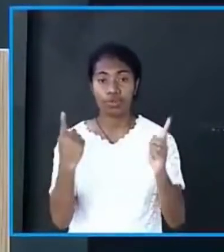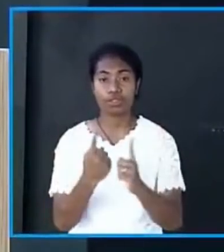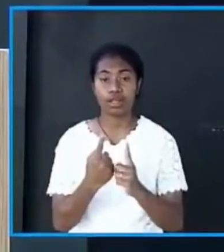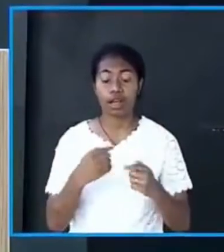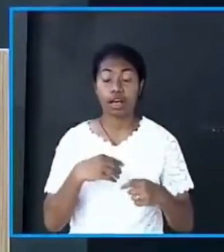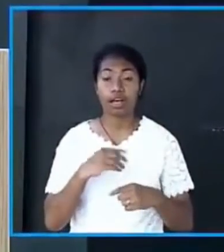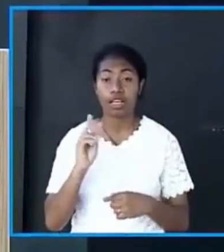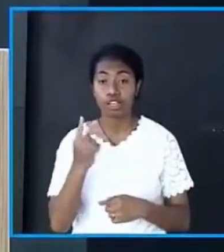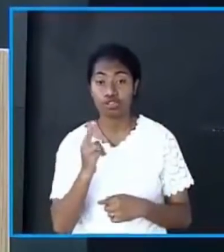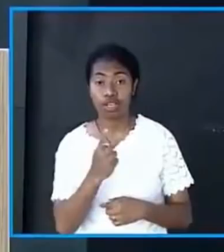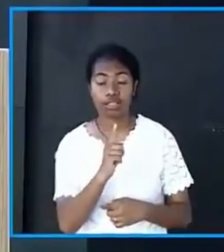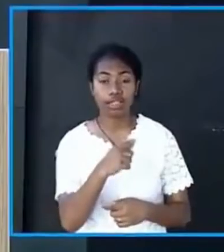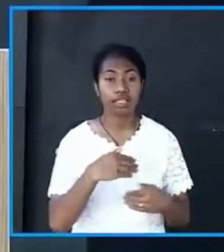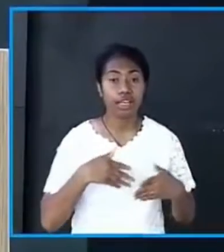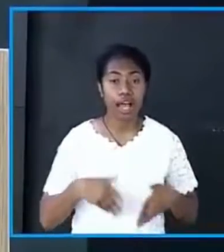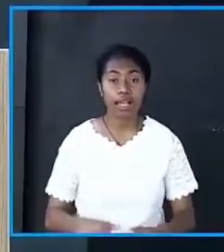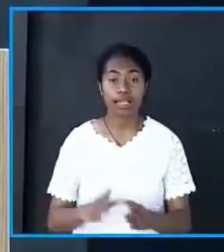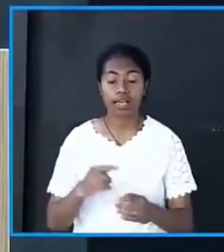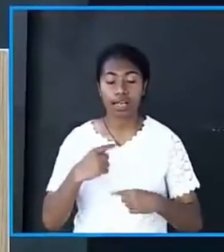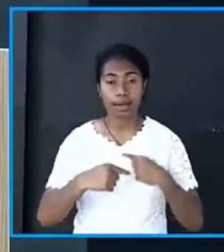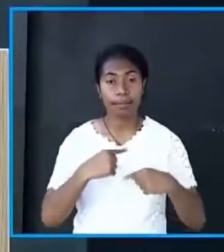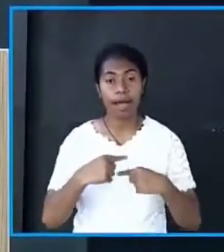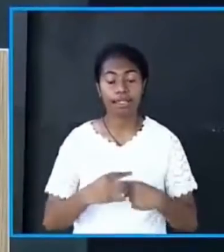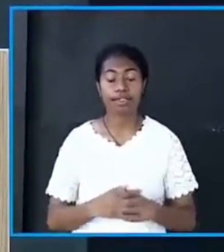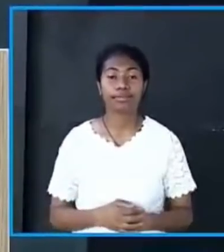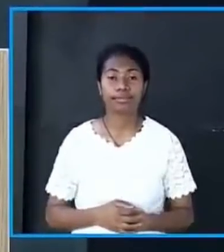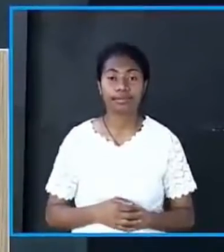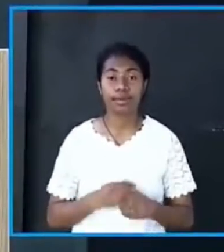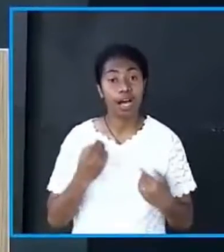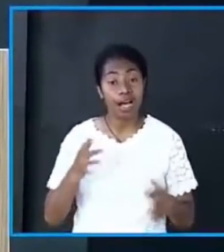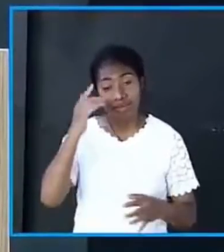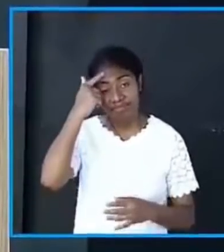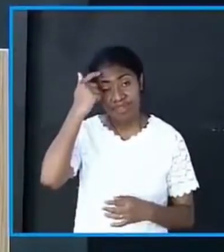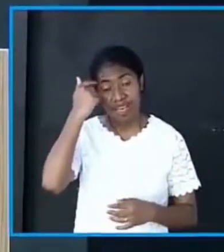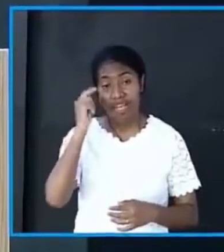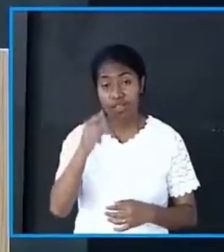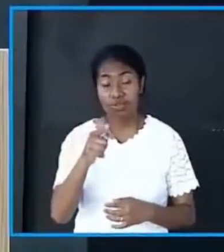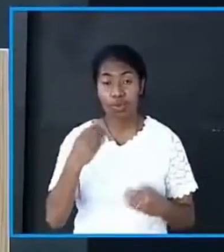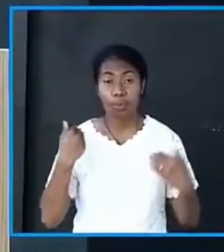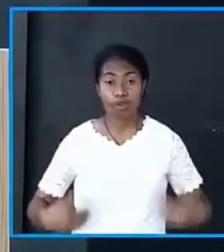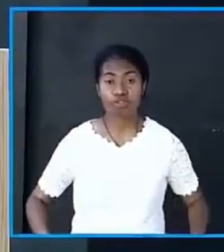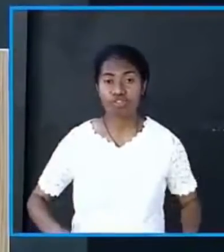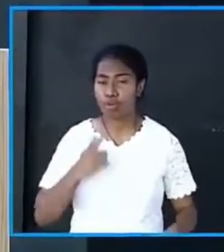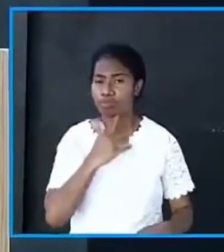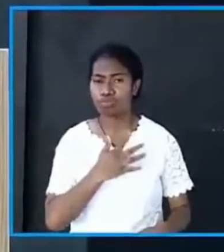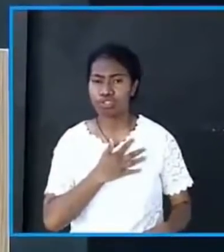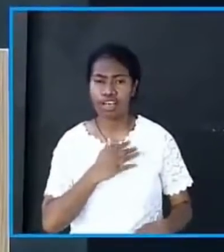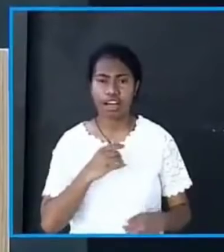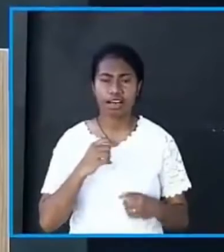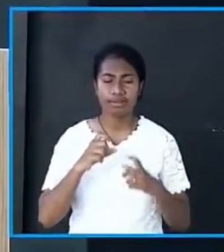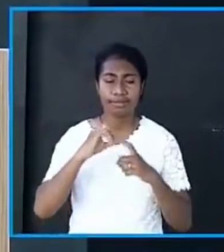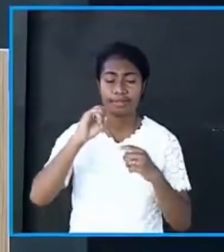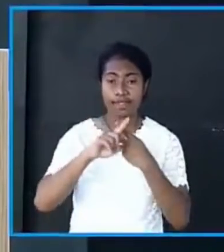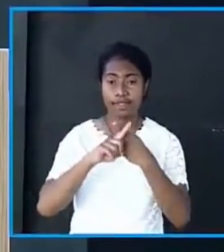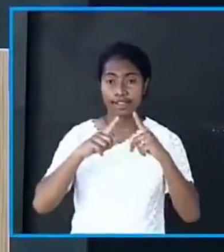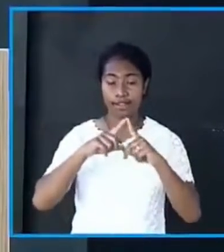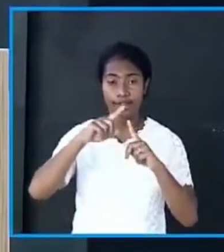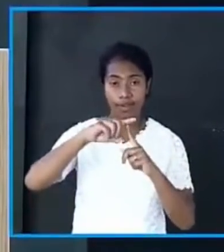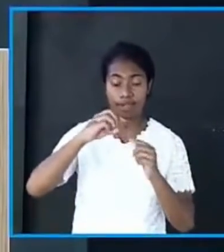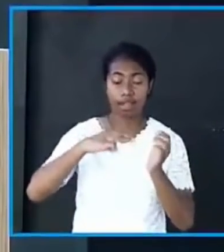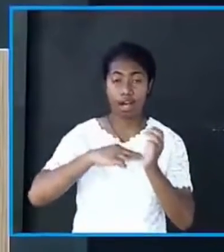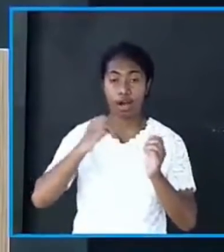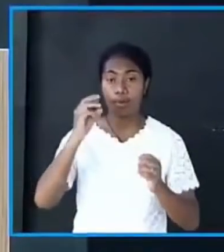lahir-batin kan kembali nah Karena itulah Maka manusia itu punya sifat moral manusia